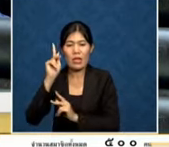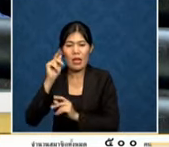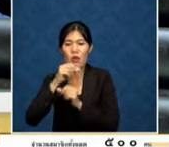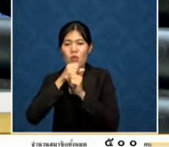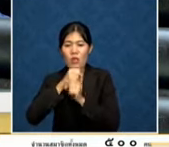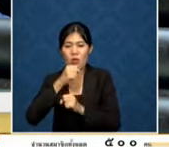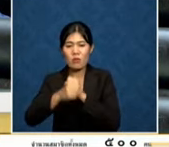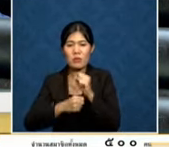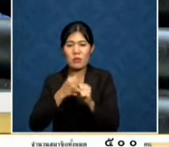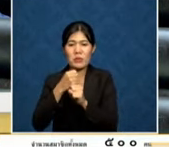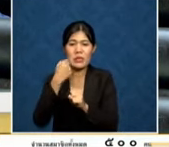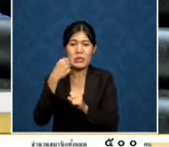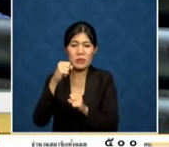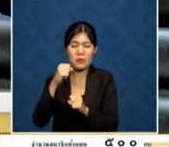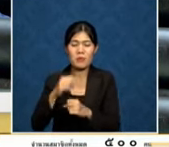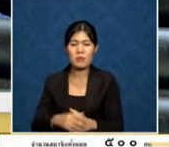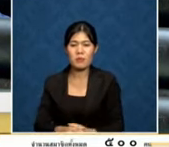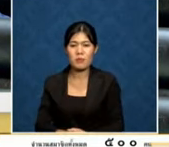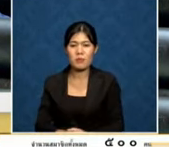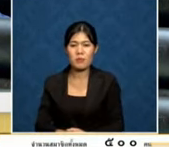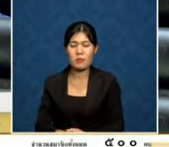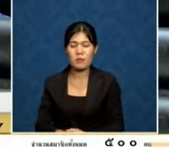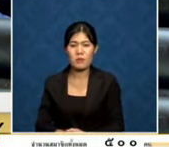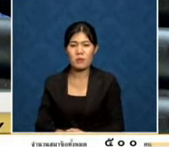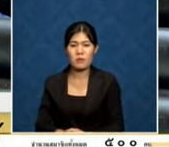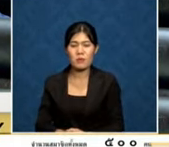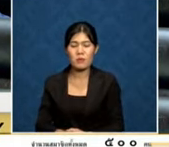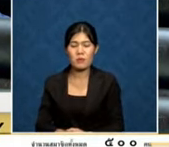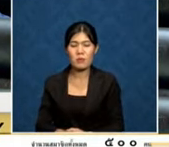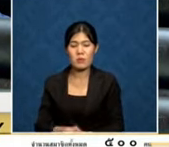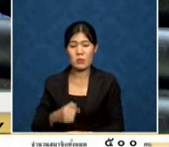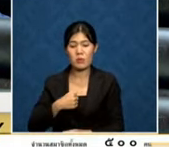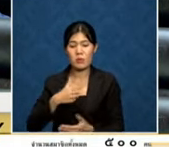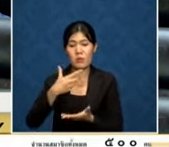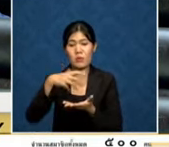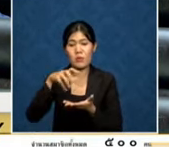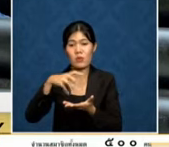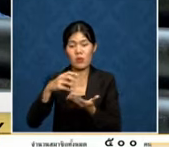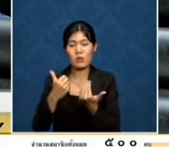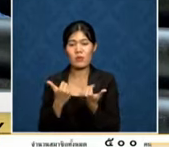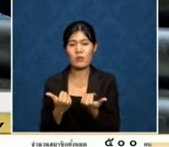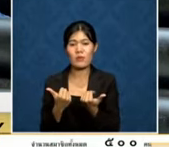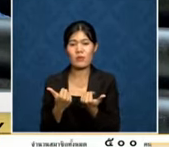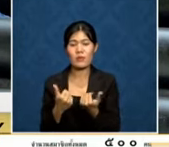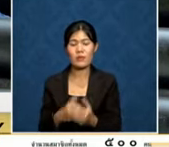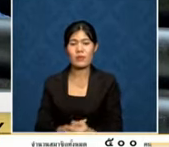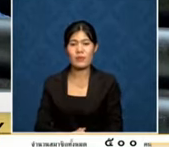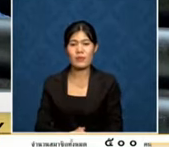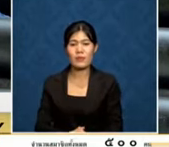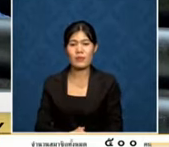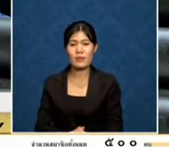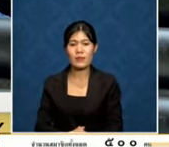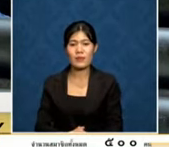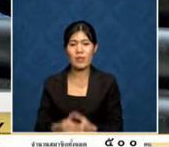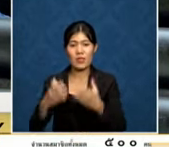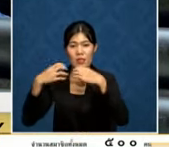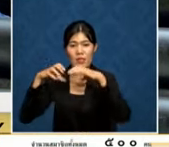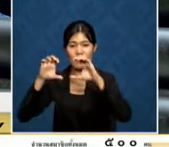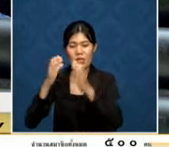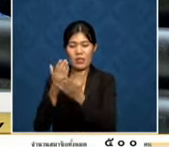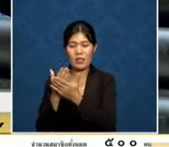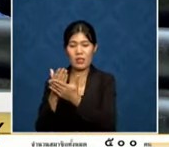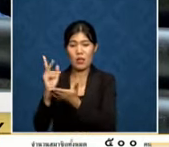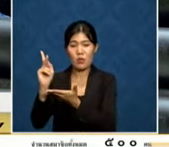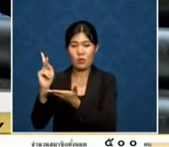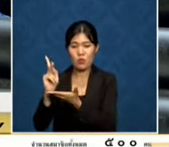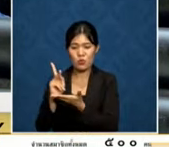ครับอย่างนำอย่างที่ผมได้นำเรียนครับว่าวันนี้รัฐบาลได้กู้มากวดเกือบจน